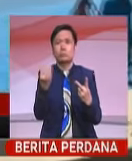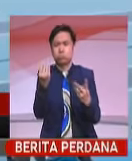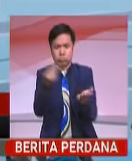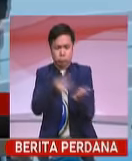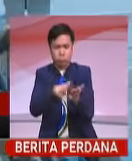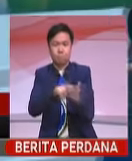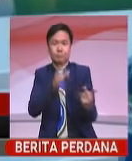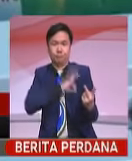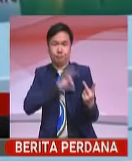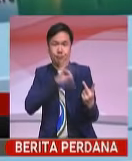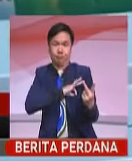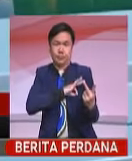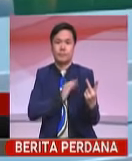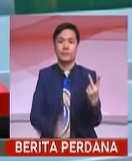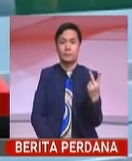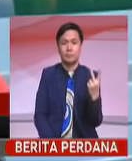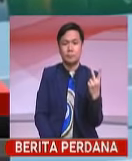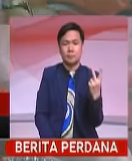menambah pendapatan.